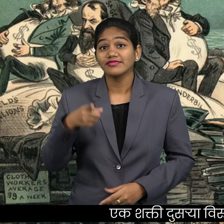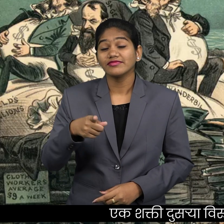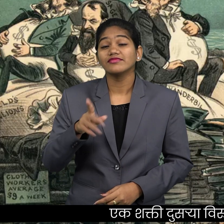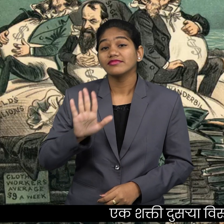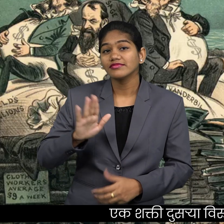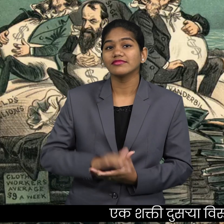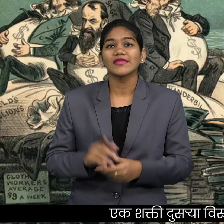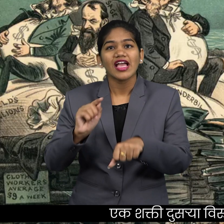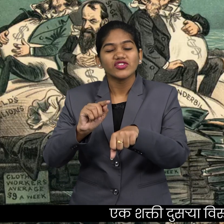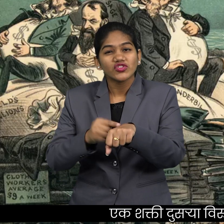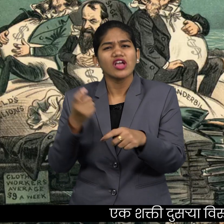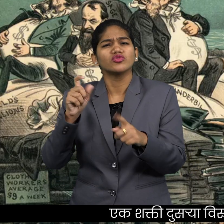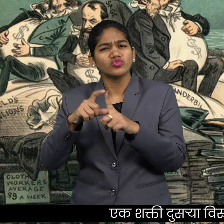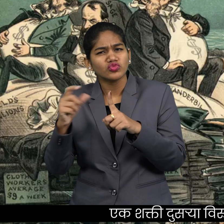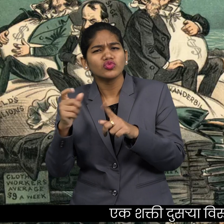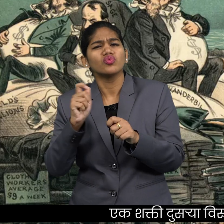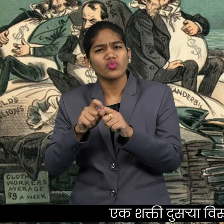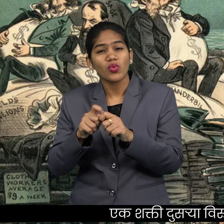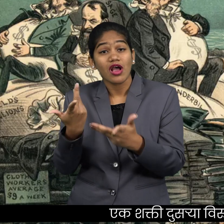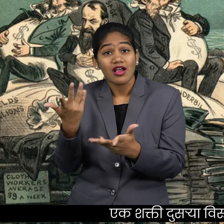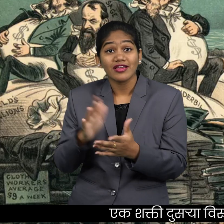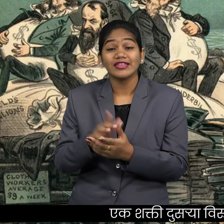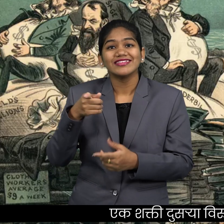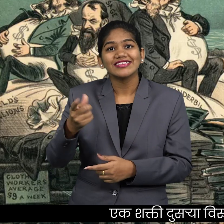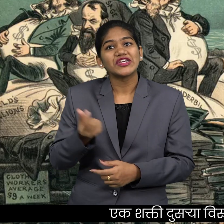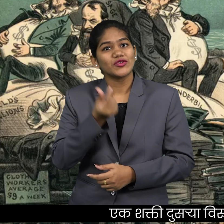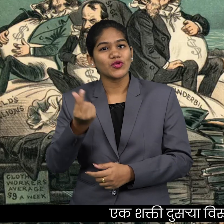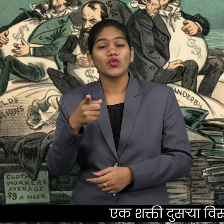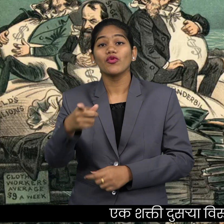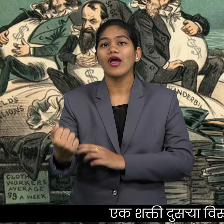एक शक्ती दुसऱ्याविरुद्ध वापरून वाटाघाटी करण्याच्या